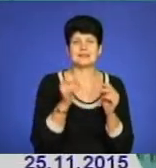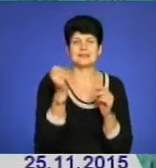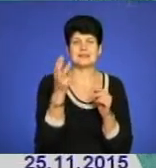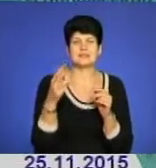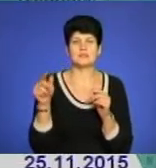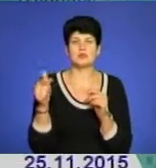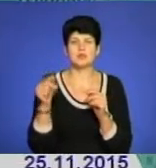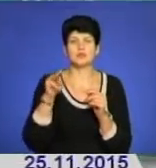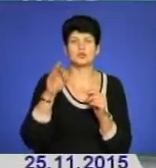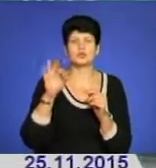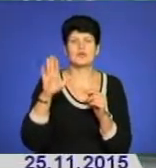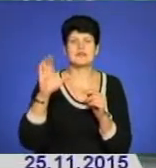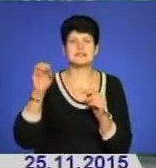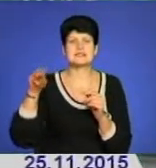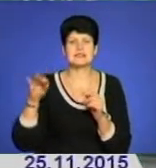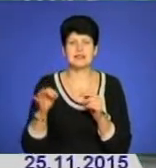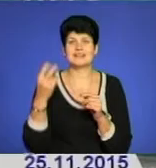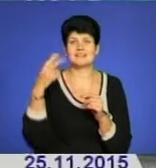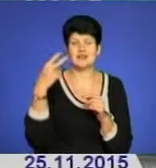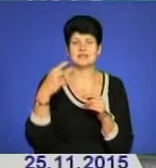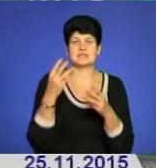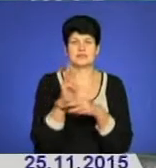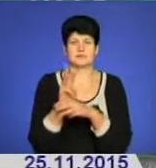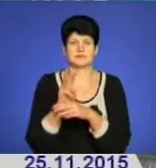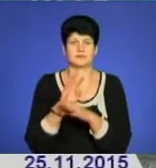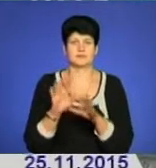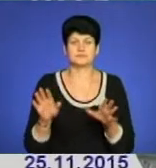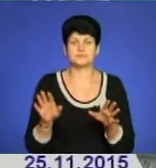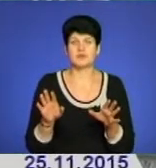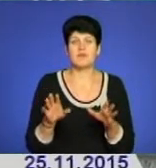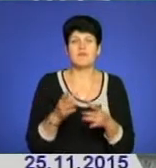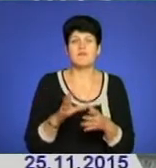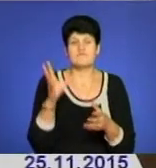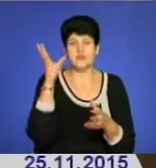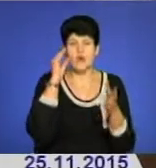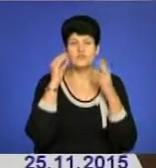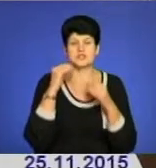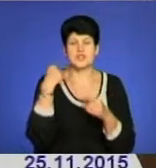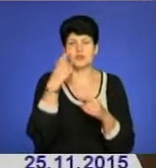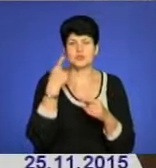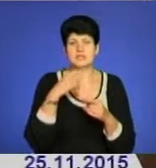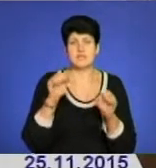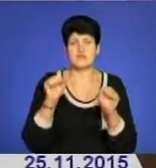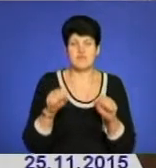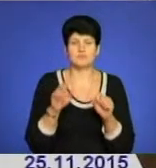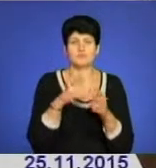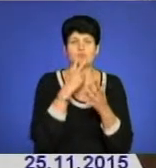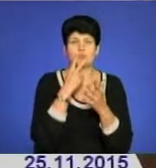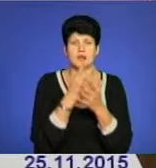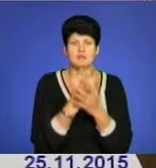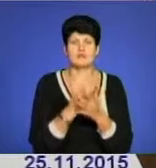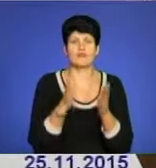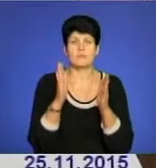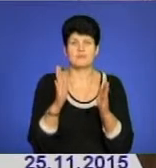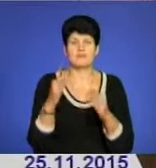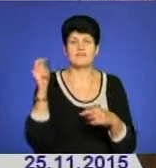в Товстому. Загалом 20 локацій і 22 фільми. Враховуючи авторські права, стрічки транслюватимуть в межах фестивалю, а